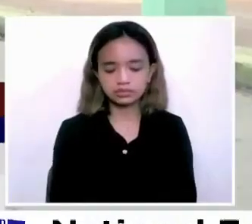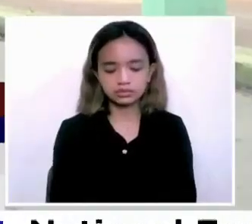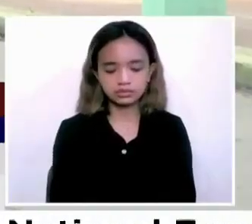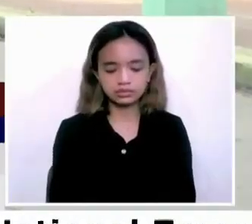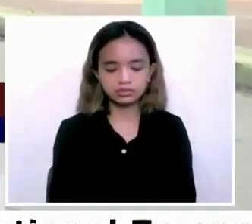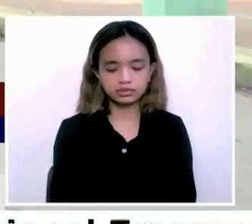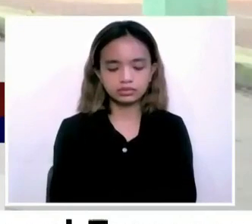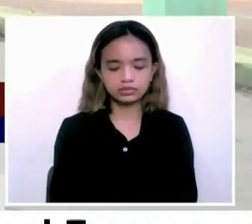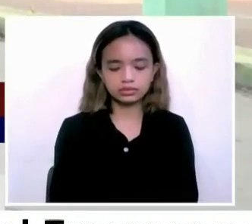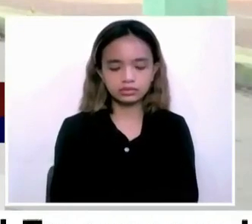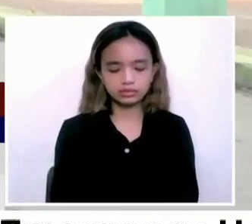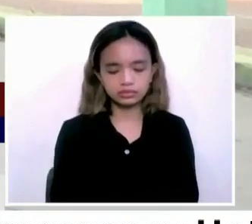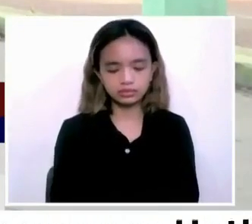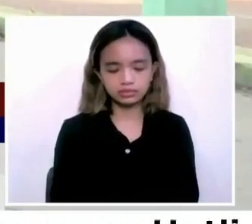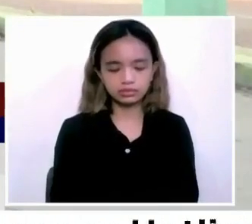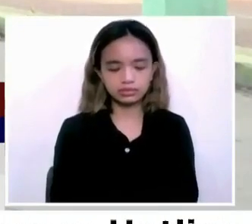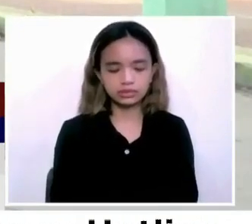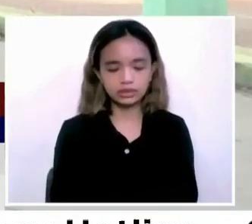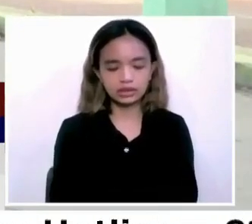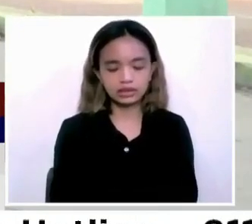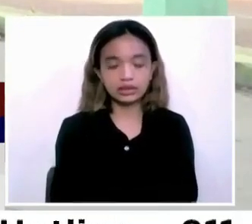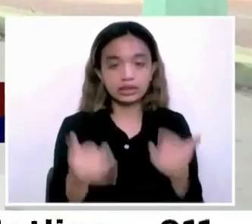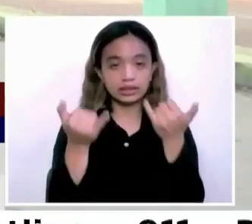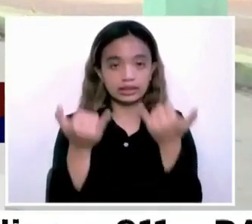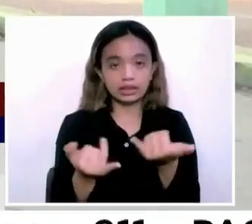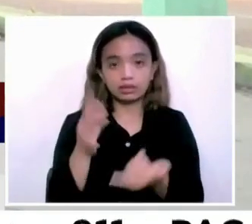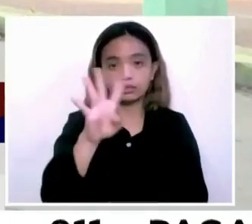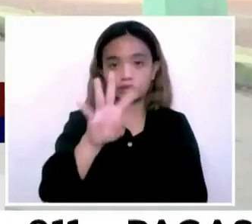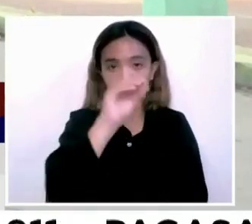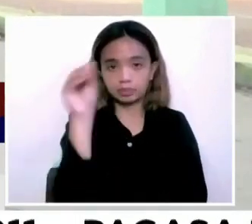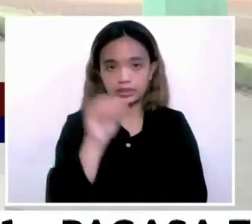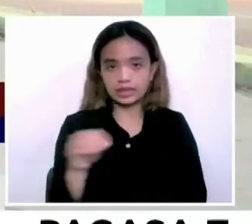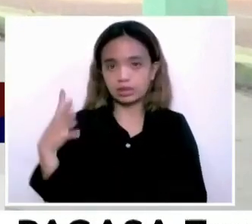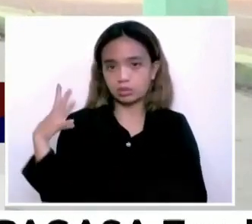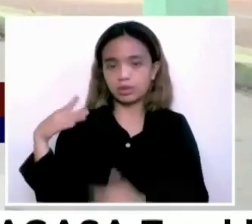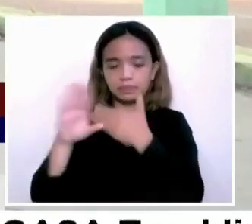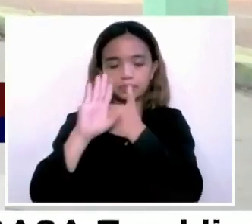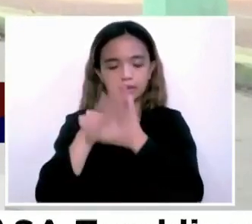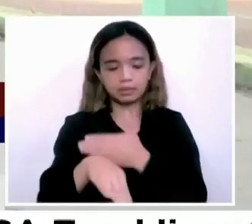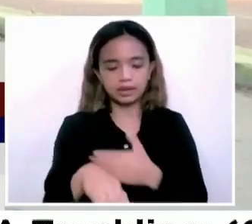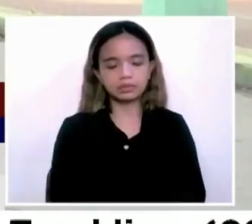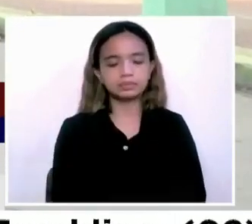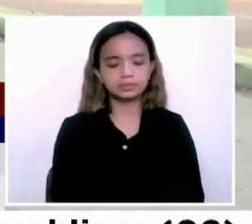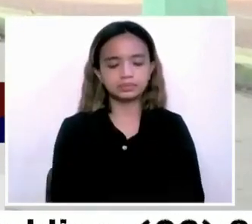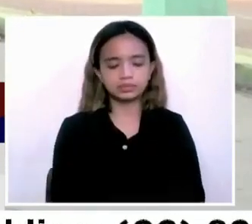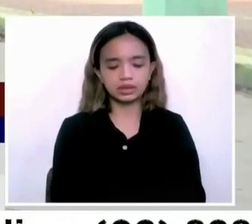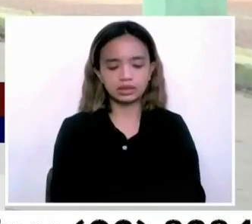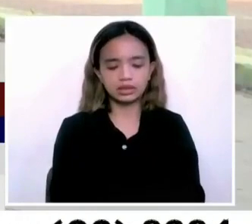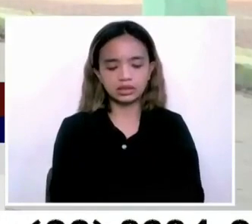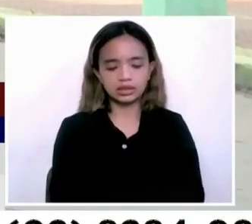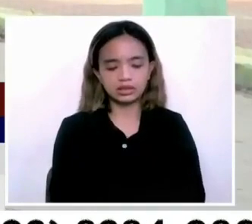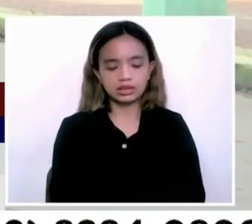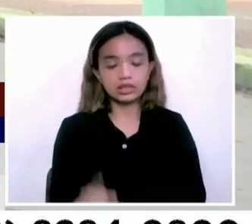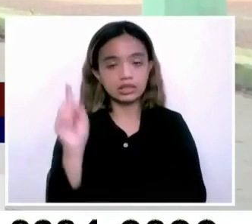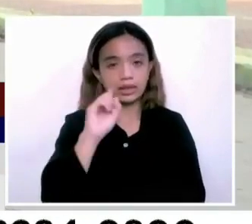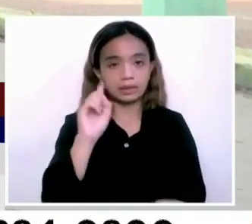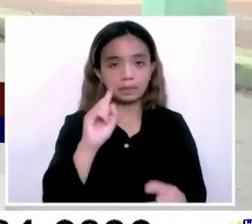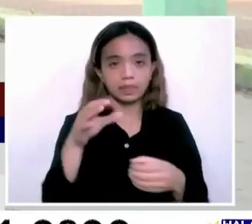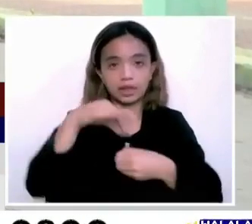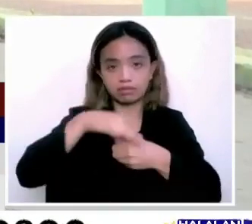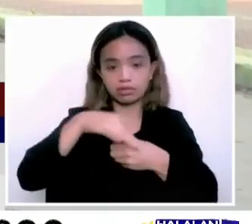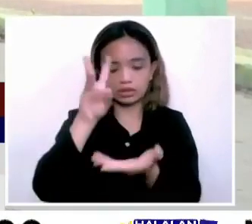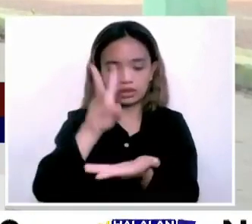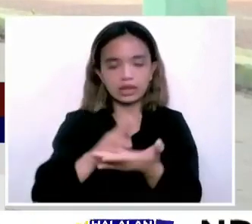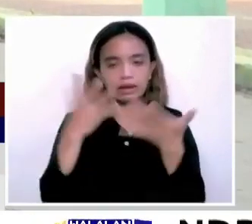Actually, Henry, nasa 4% na lamang yung hinihintay na maisuoli dahil doon sa mga precinct pa lang ay nai-transmit na itong